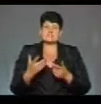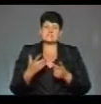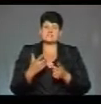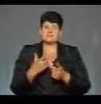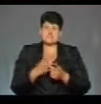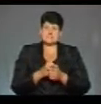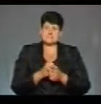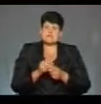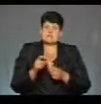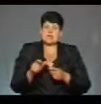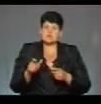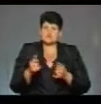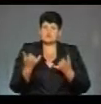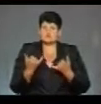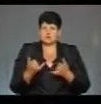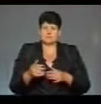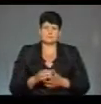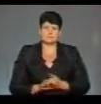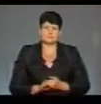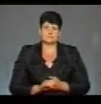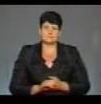сьогодні, дізнавалася Світлана Лазорик.